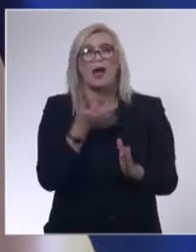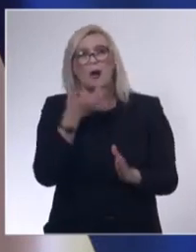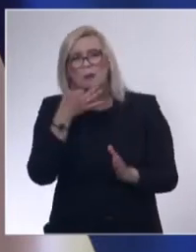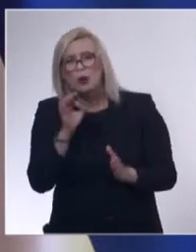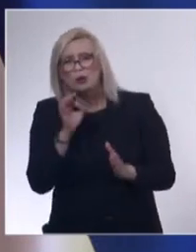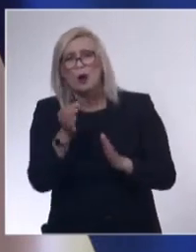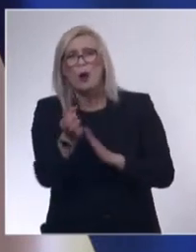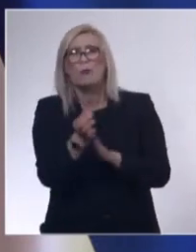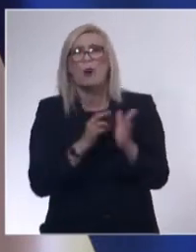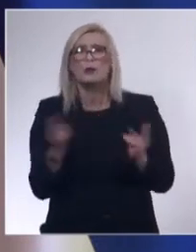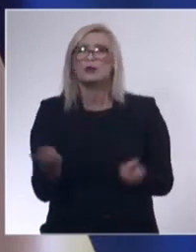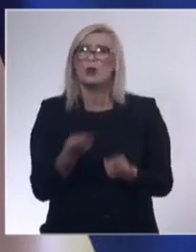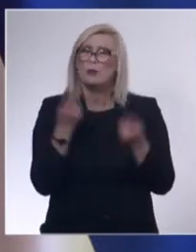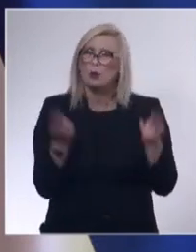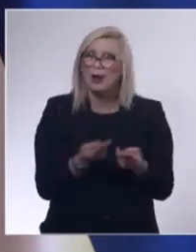побрзо, полесно,